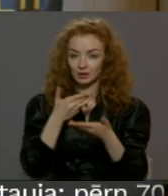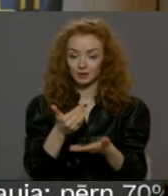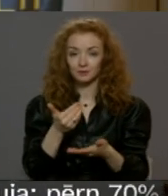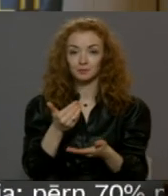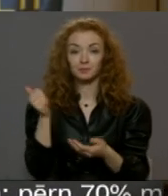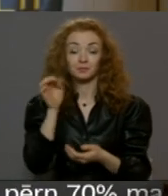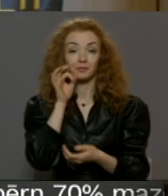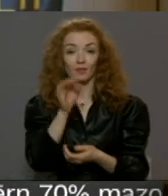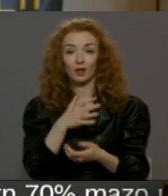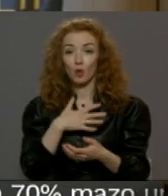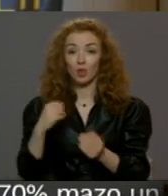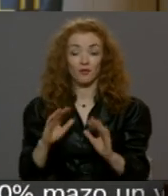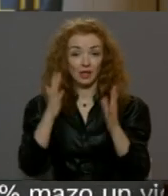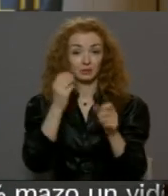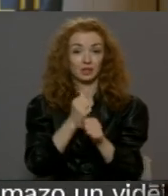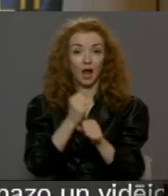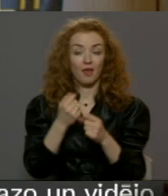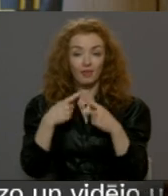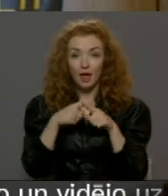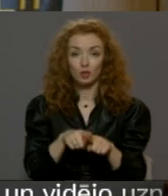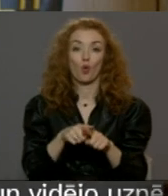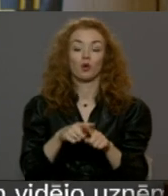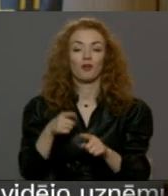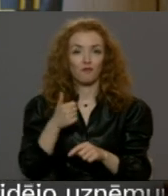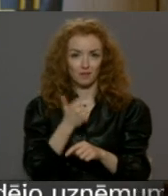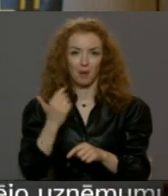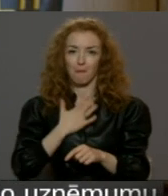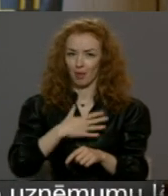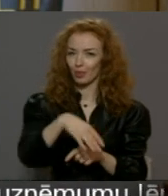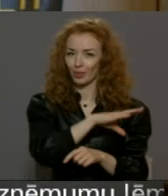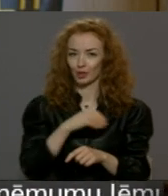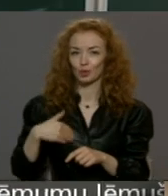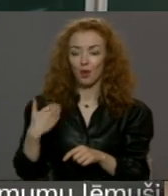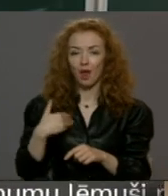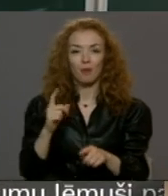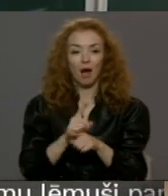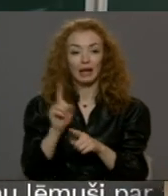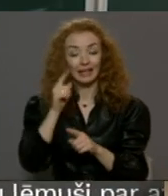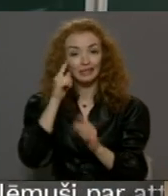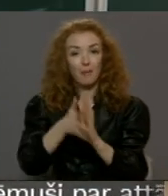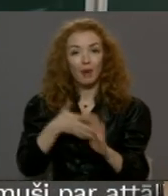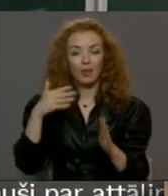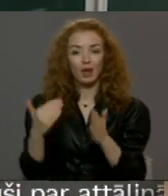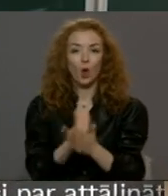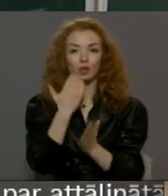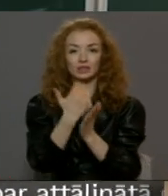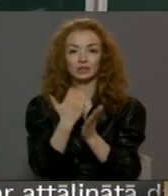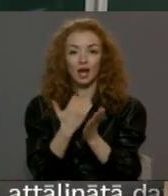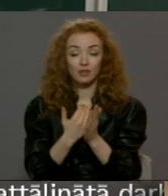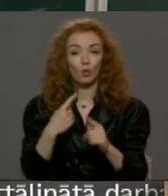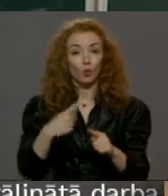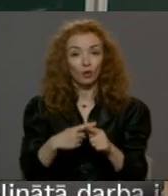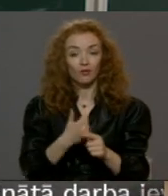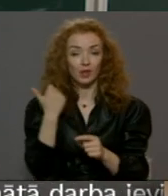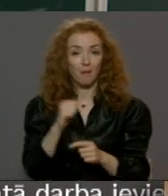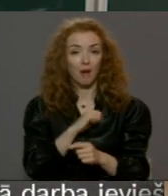ar tehnoloģijām, patīk skolēniem, ir izpratne par jauno standartu. Nu, varbūt tamdēļ, ka Irina pati stāsta,